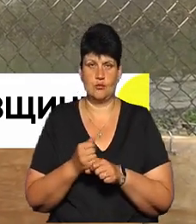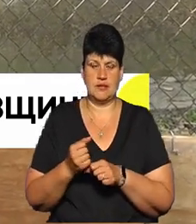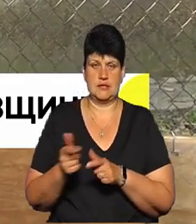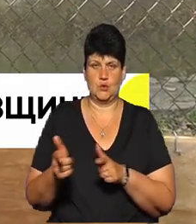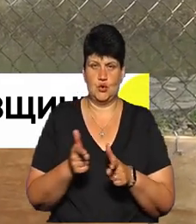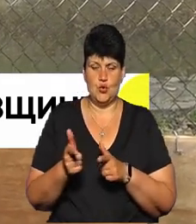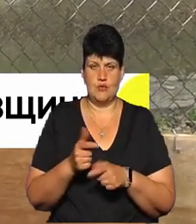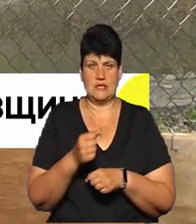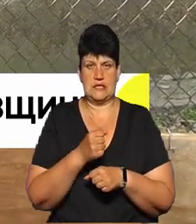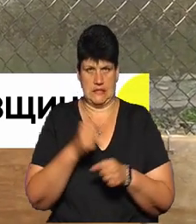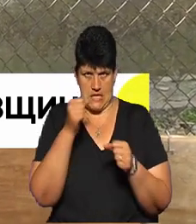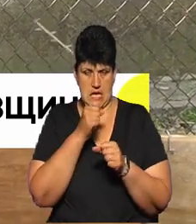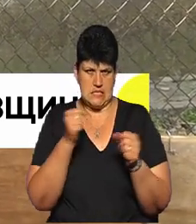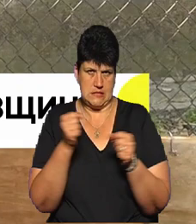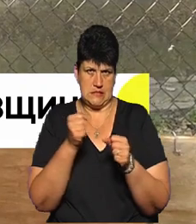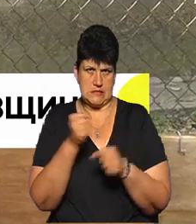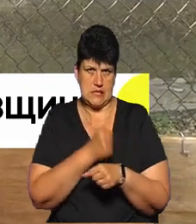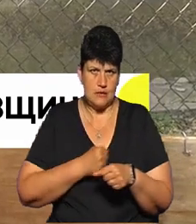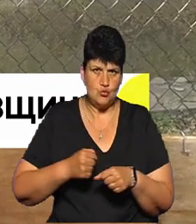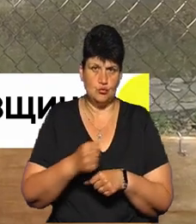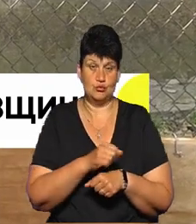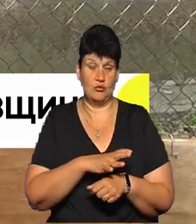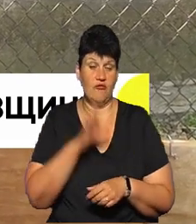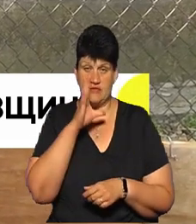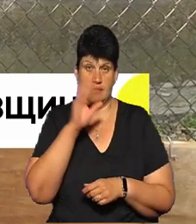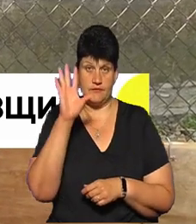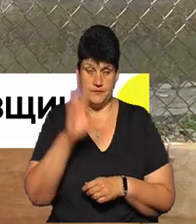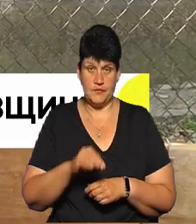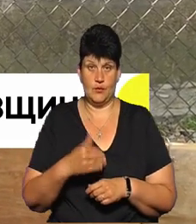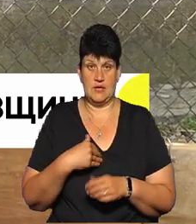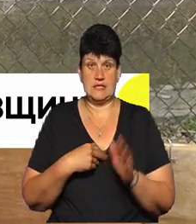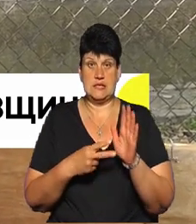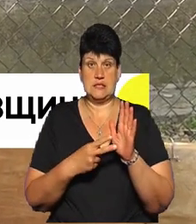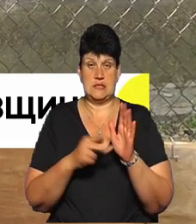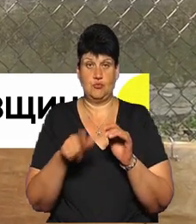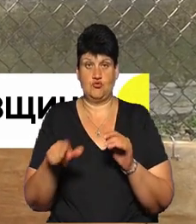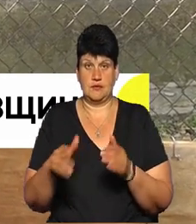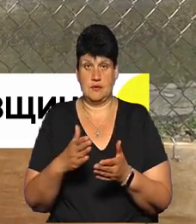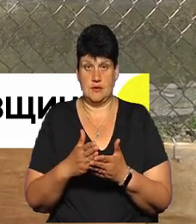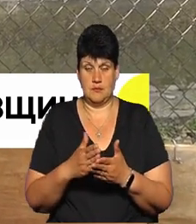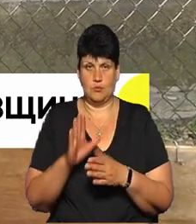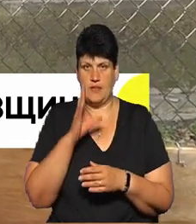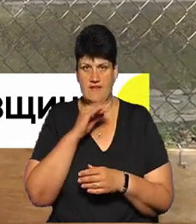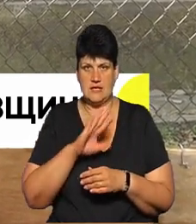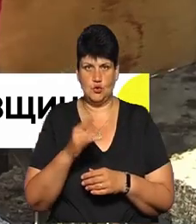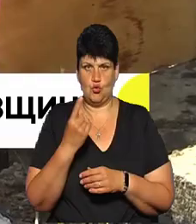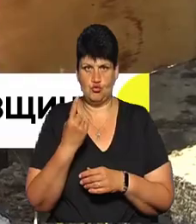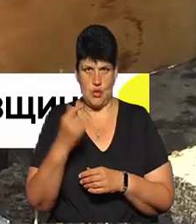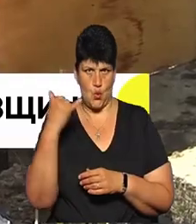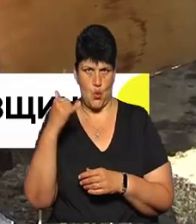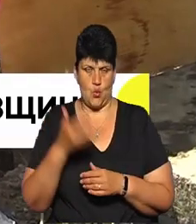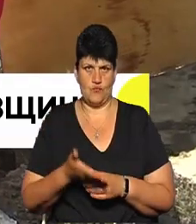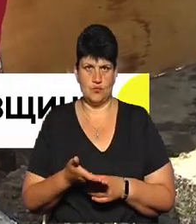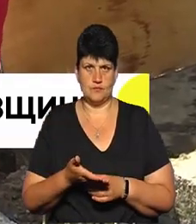і дрова, і все. І ми все встигали. І я думаю, чого тут, якщо у нас 7 чоловік, ми будемо не встигати з однією коровою.